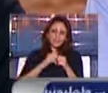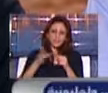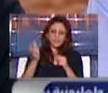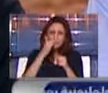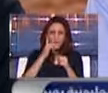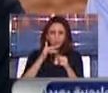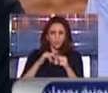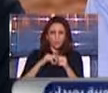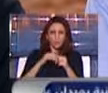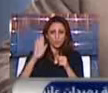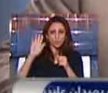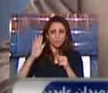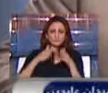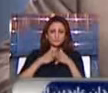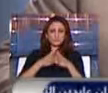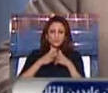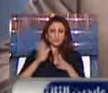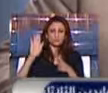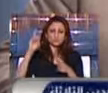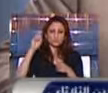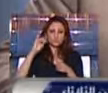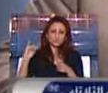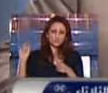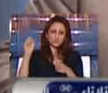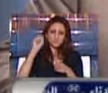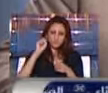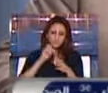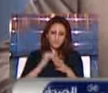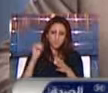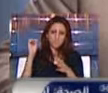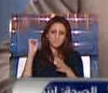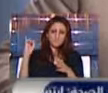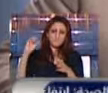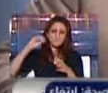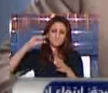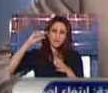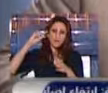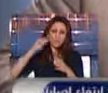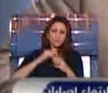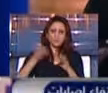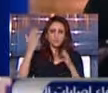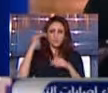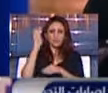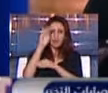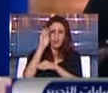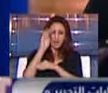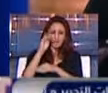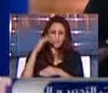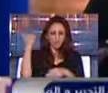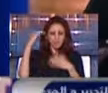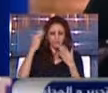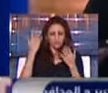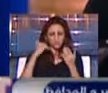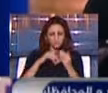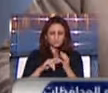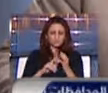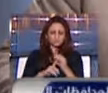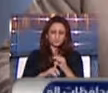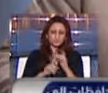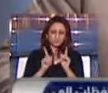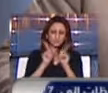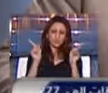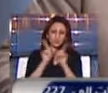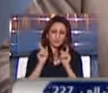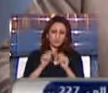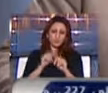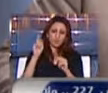شريف السويس. الأستاذ محمود عادل عبد الرؤوف مصاب في موقعة الجمل، أهلا بك أستاذ محمود. أهلا وسهلا.